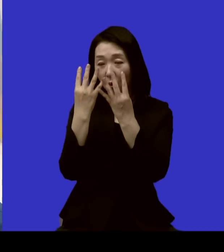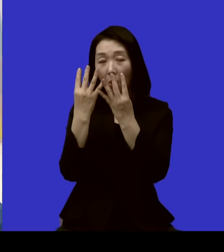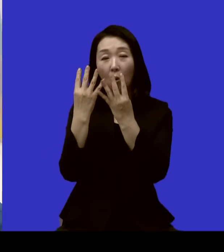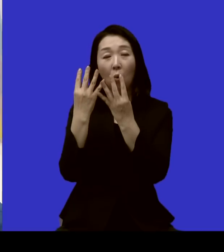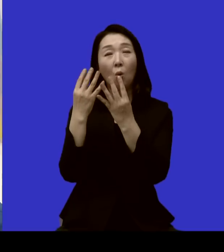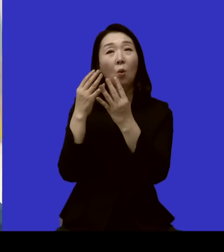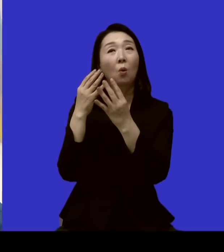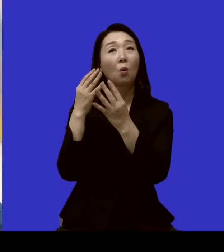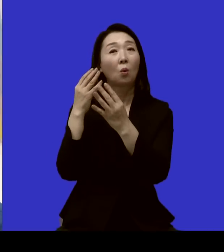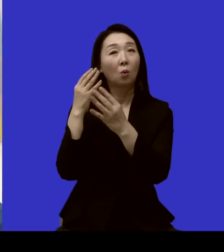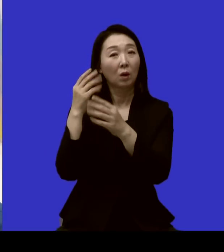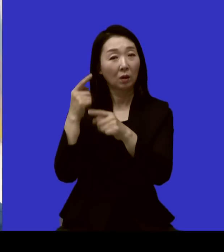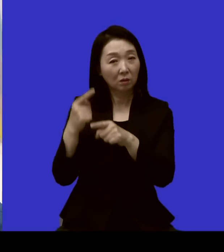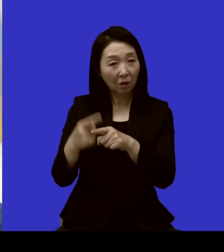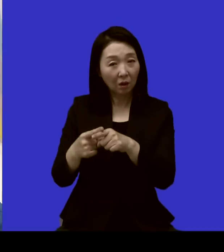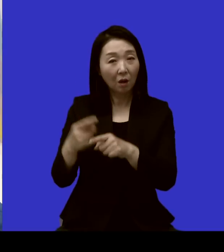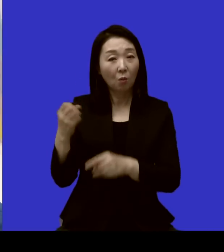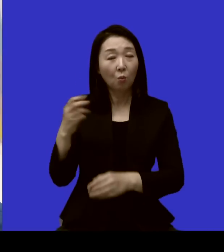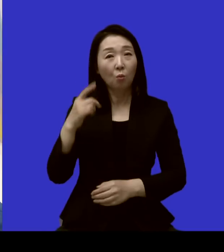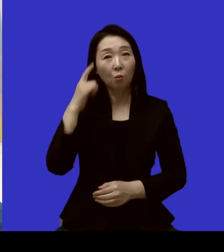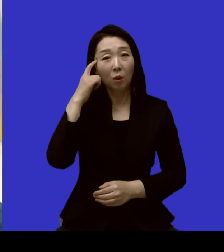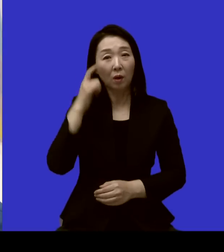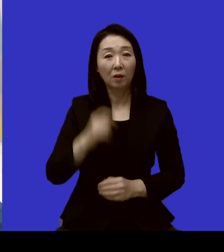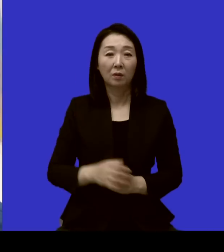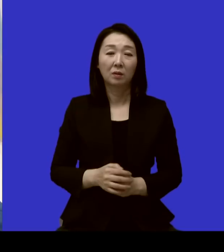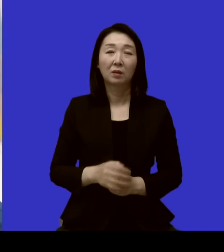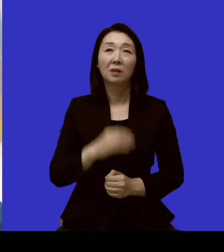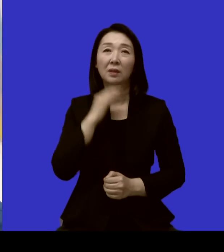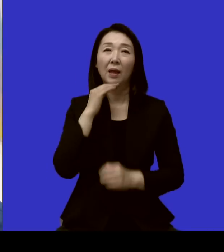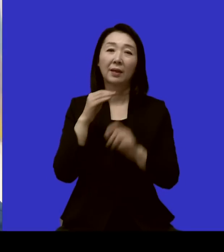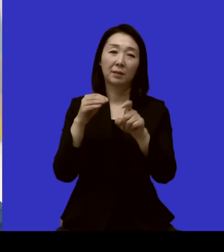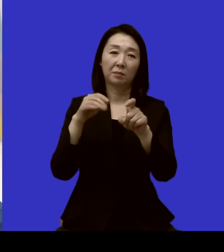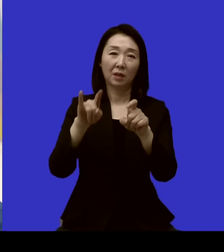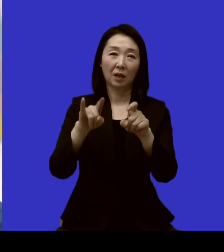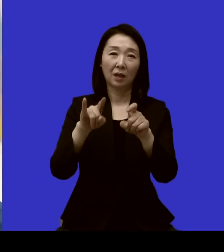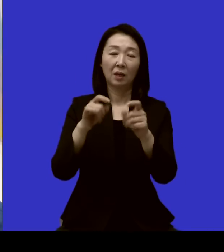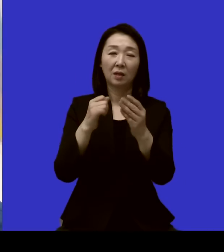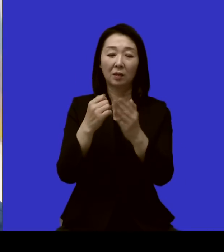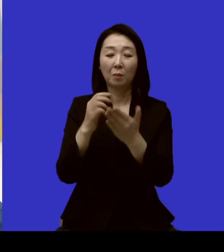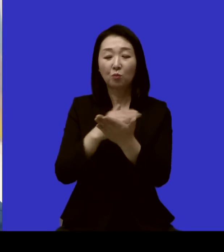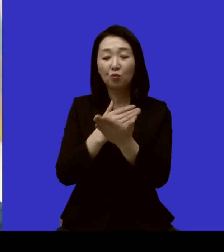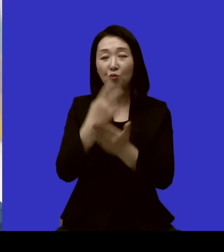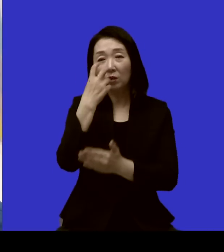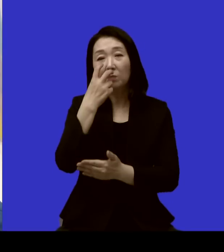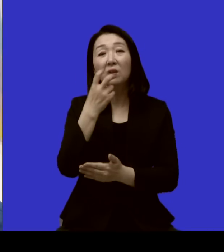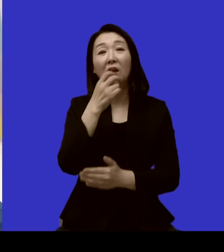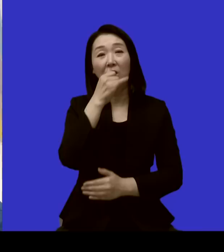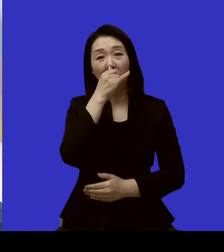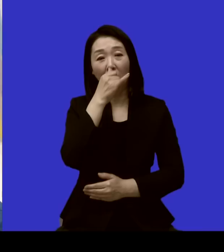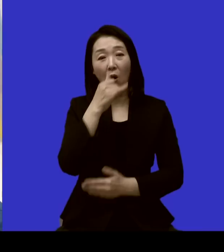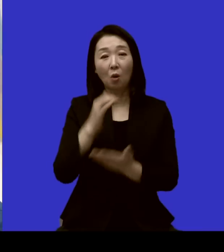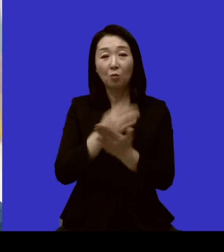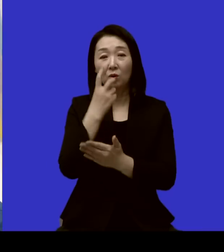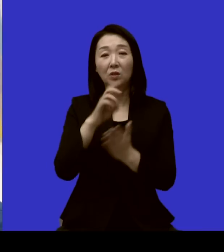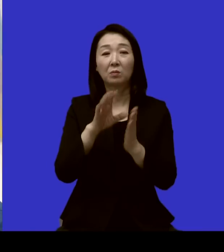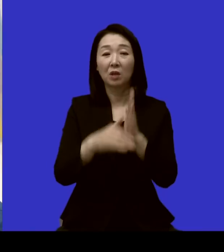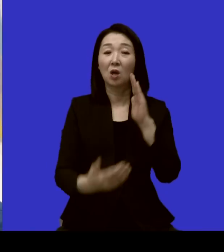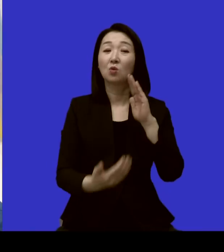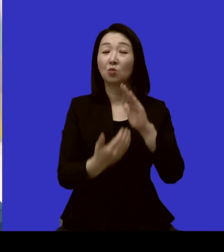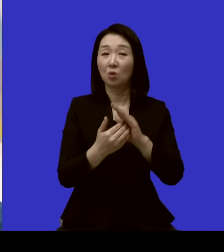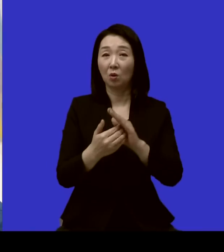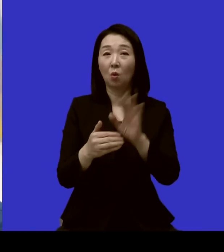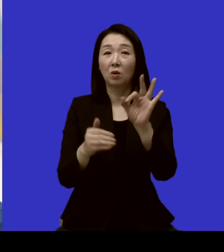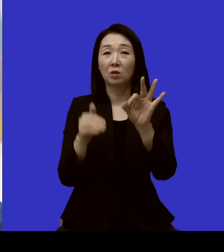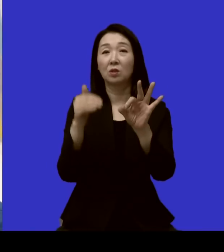이제 소년원에서는 이제 왜냐하면 그때 10대이기 때문에 예. 이제 그 분류 심사가 있는데 분류 심사에서 이제 최고 등급이라고 하는